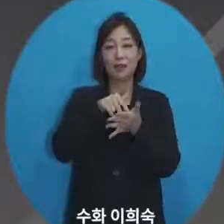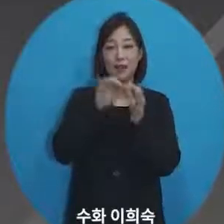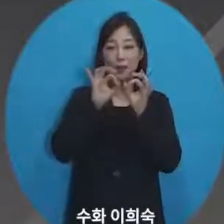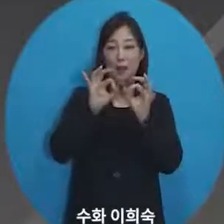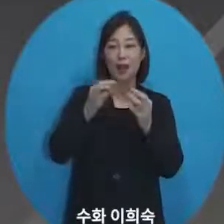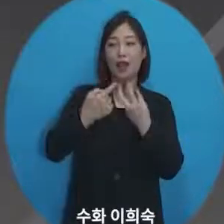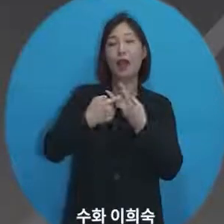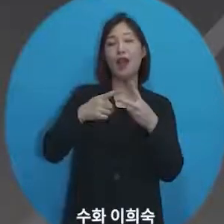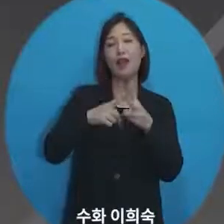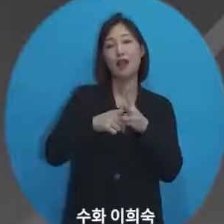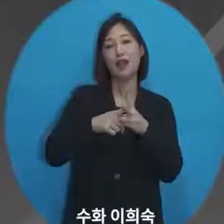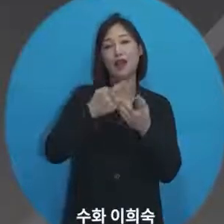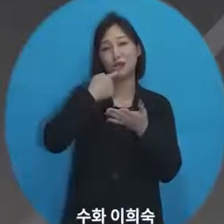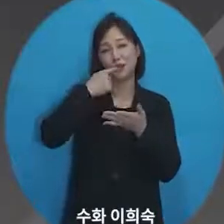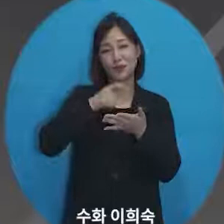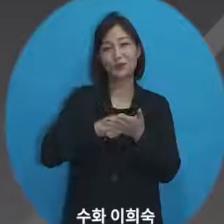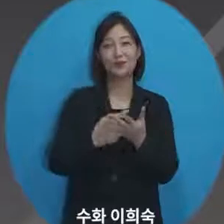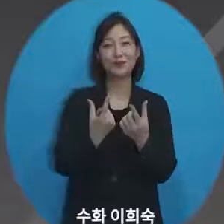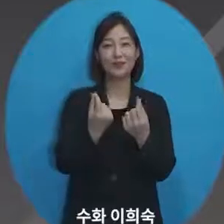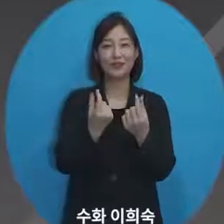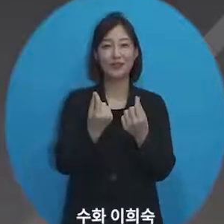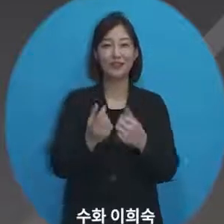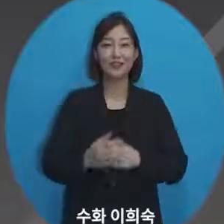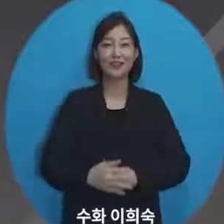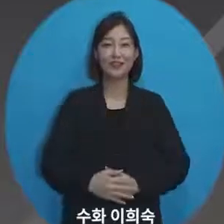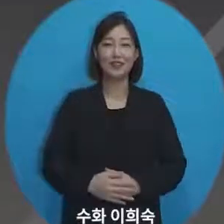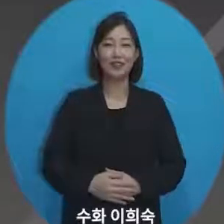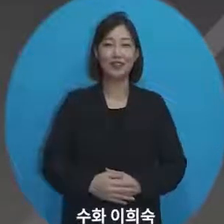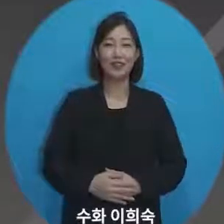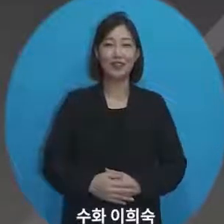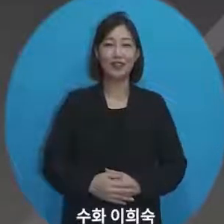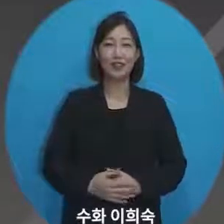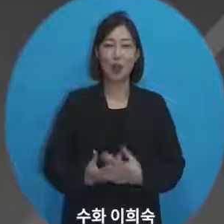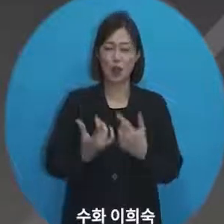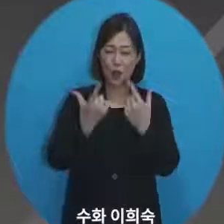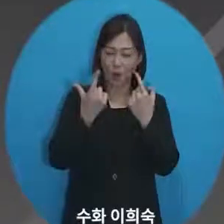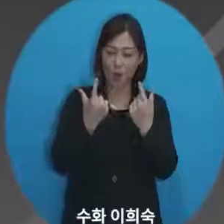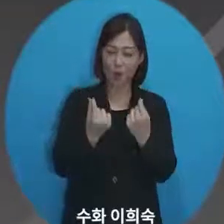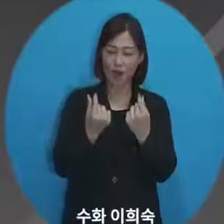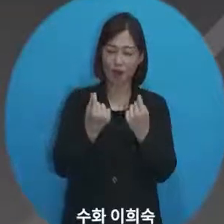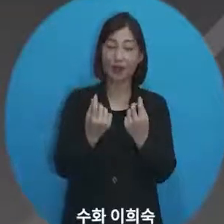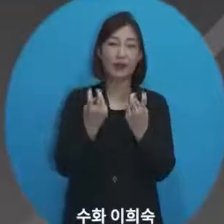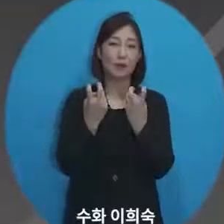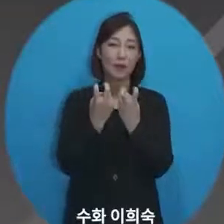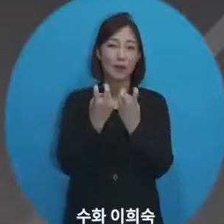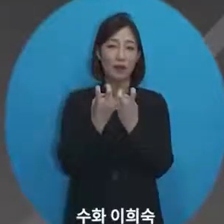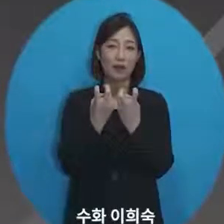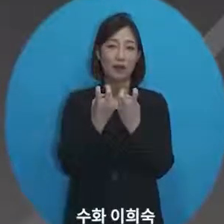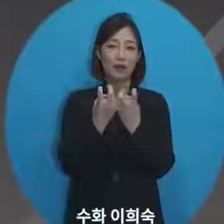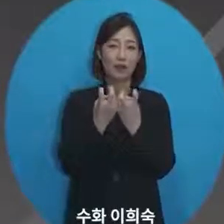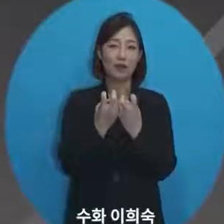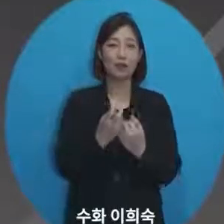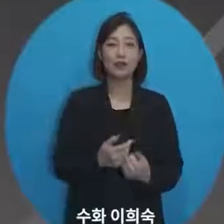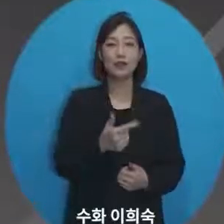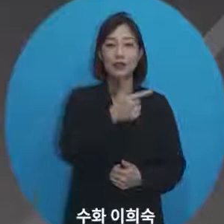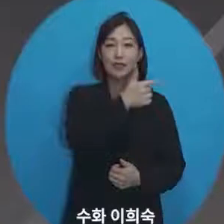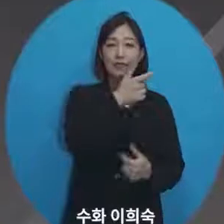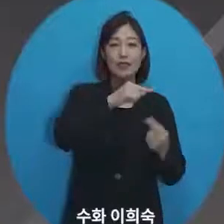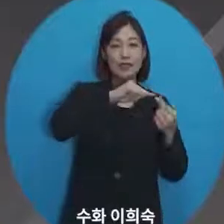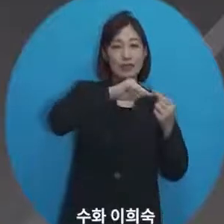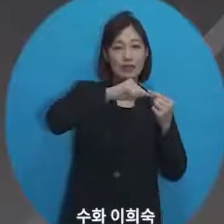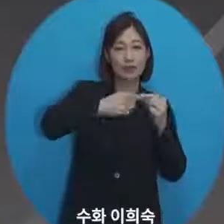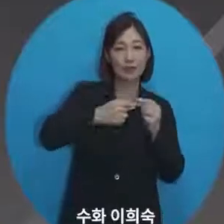좀 더 눈에 띄게 할 수가 있습니다. 동일한 이제 개념에서 큰